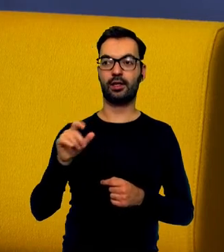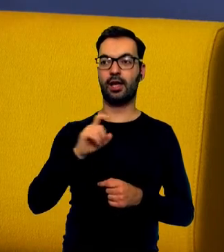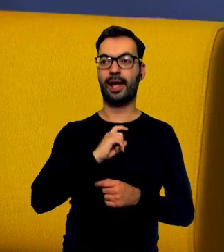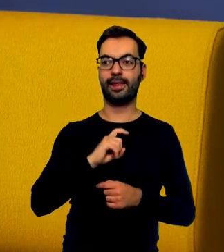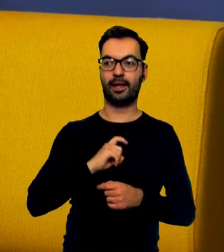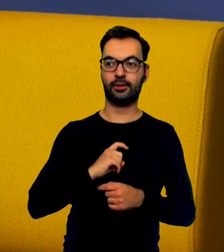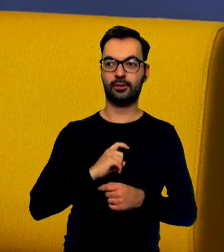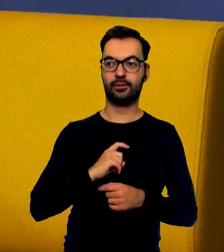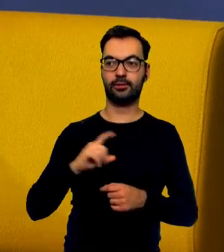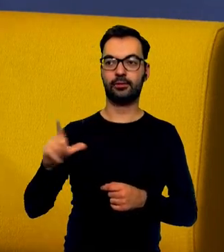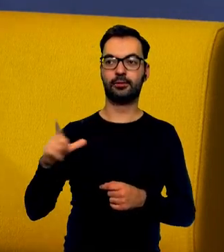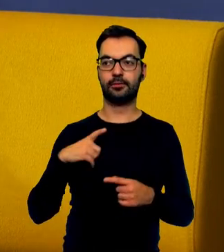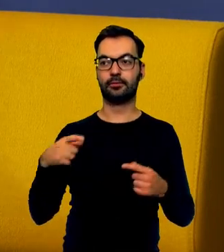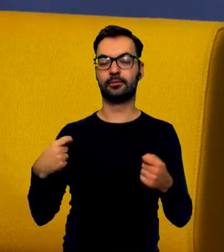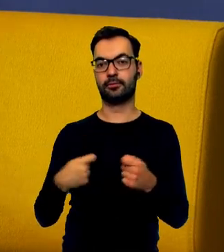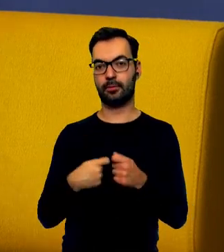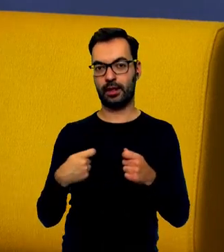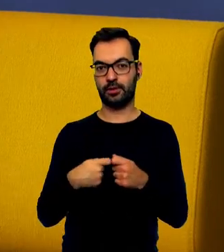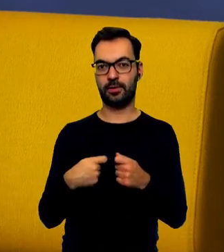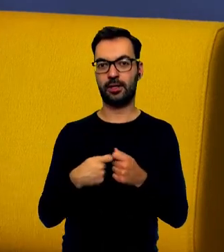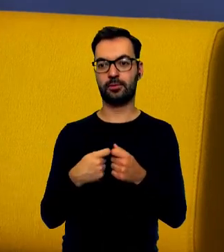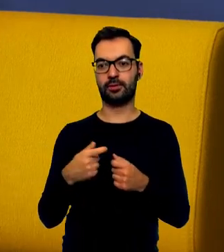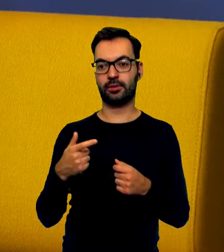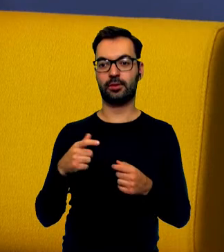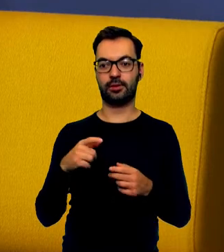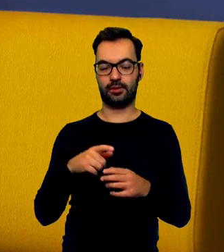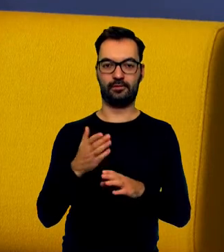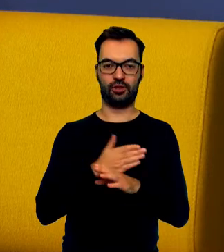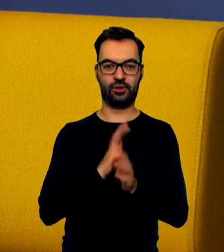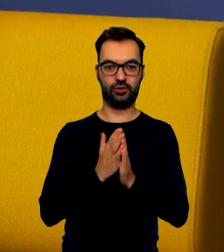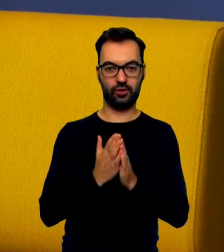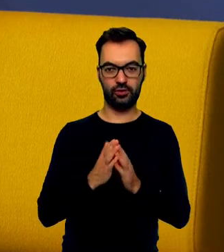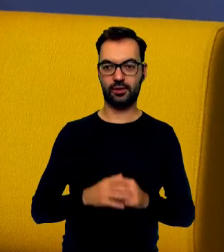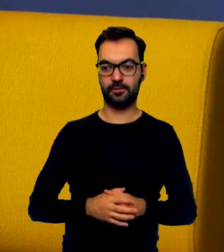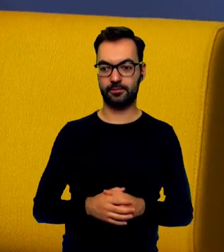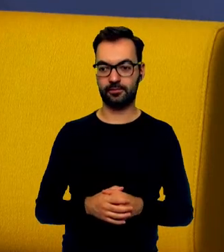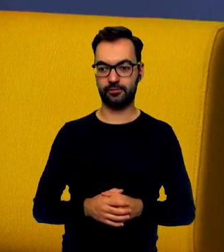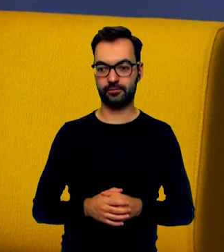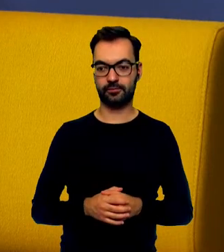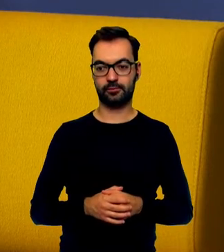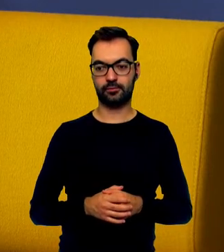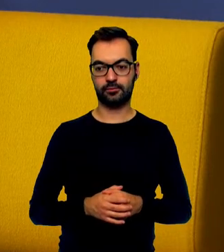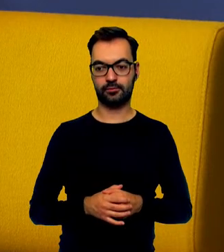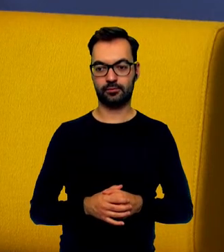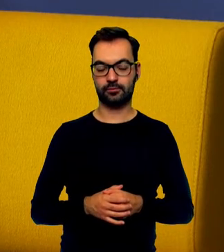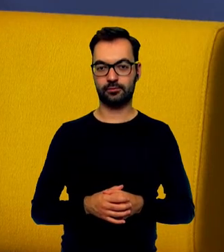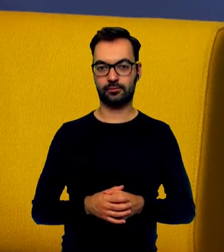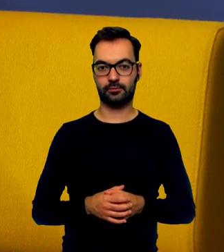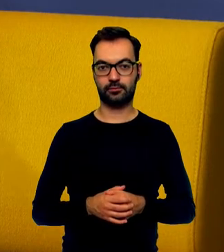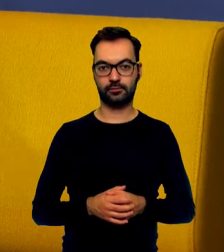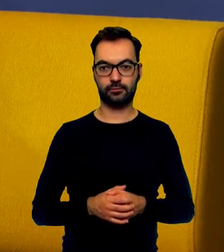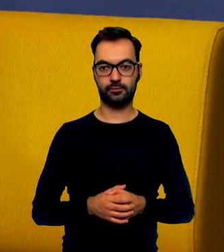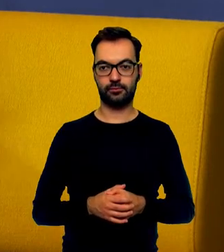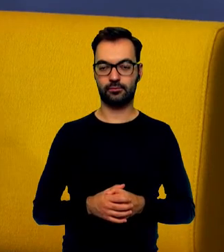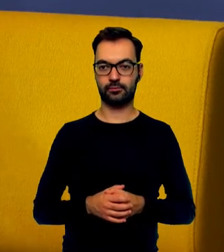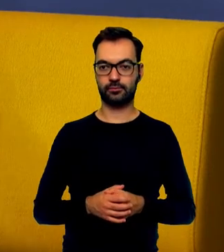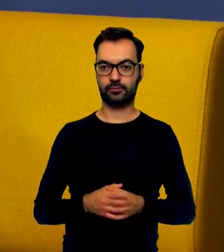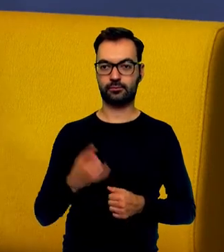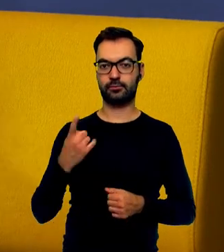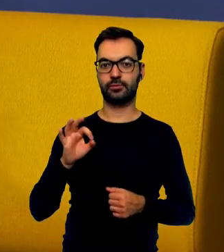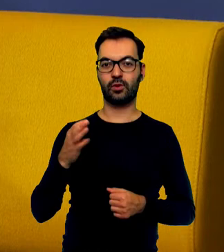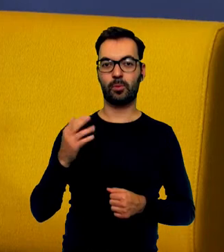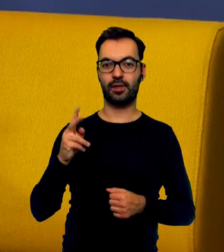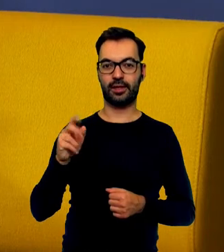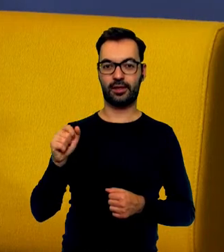redaktorką, z którą też pracowaliśmy przy Ucieczce od bezradności. I no, Dominika